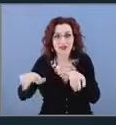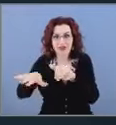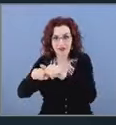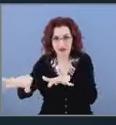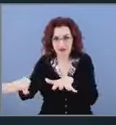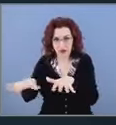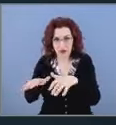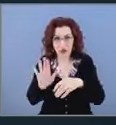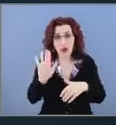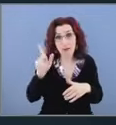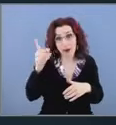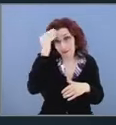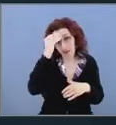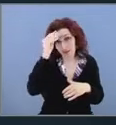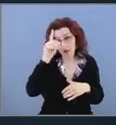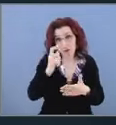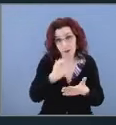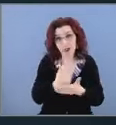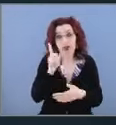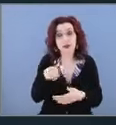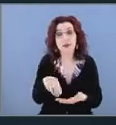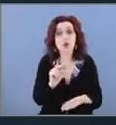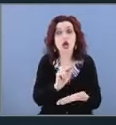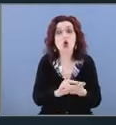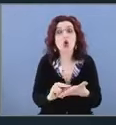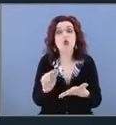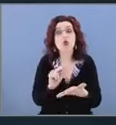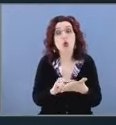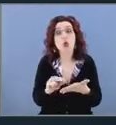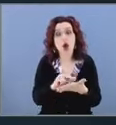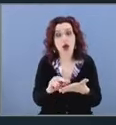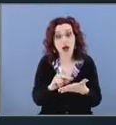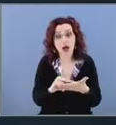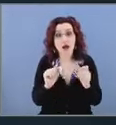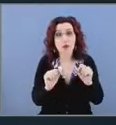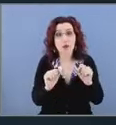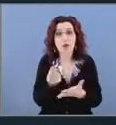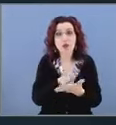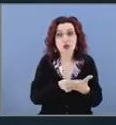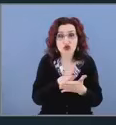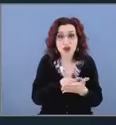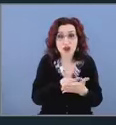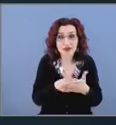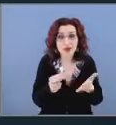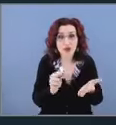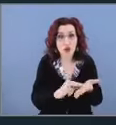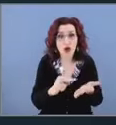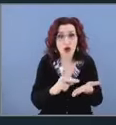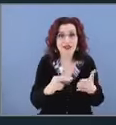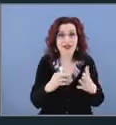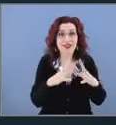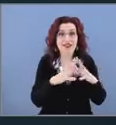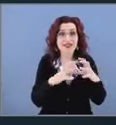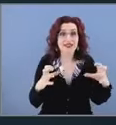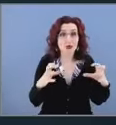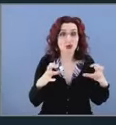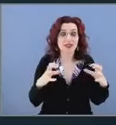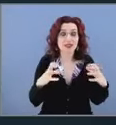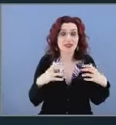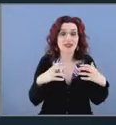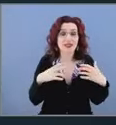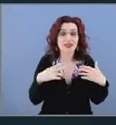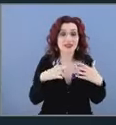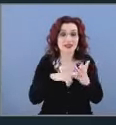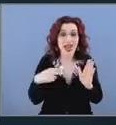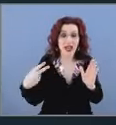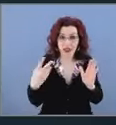della scuola, quindi andare a fare progetti con le scuole, con gli istituti tecnici, agrari. Noi ad esempio abbiamo cominciato